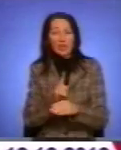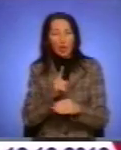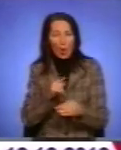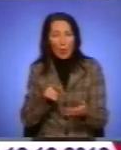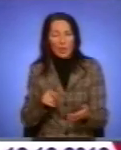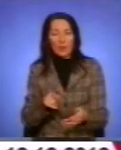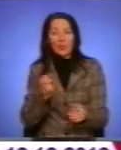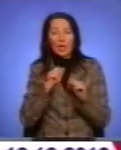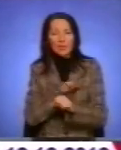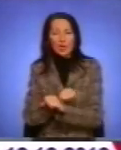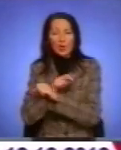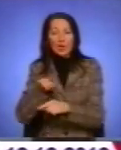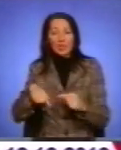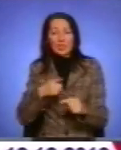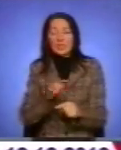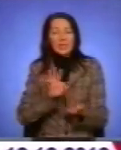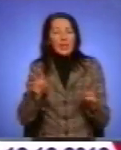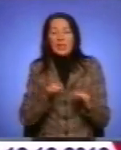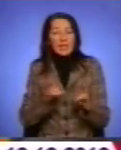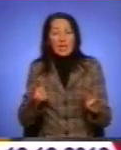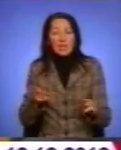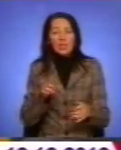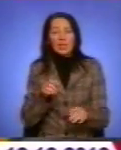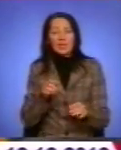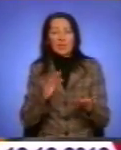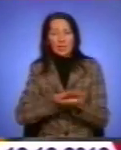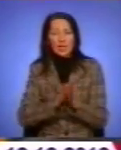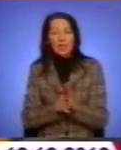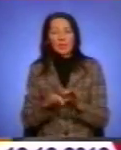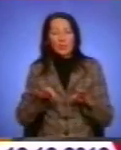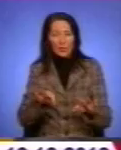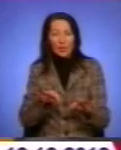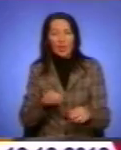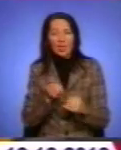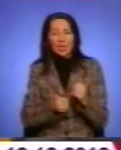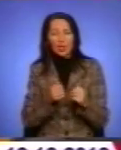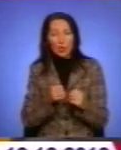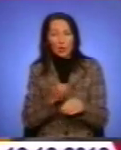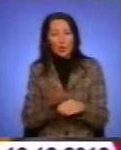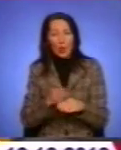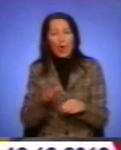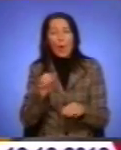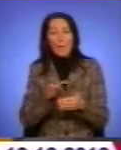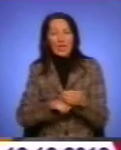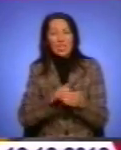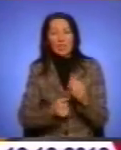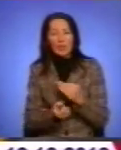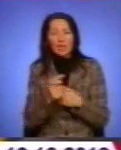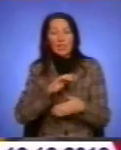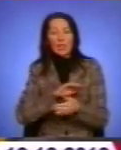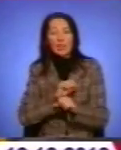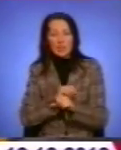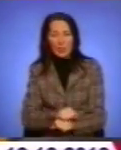стан транспортних засобів, вважають у міській раді. Часткова причина виникнення заторів була була пов'язана з технічним станом